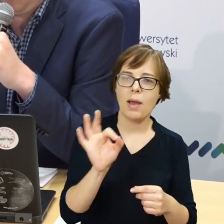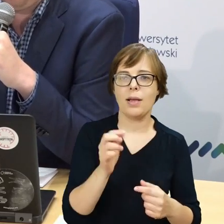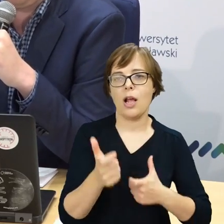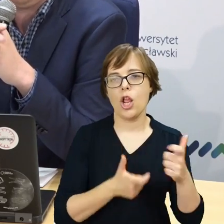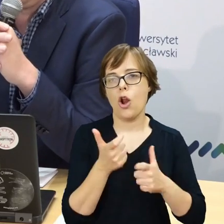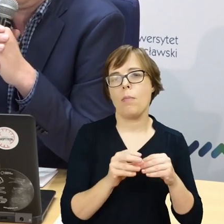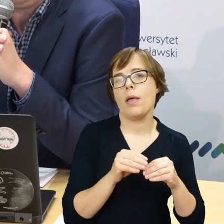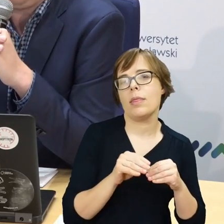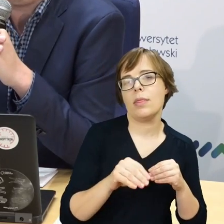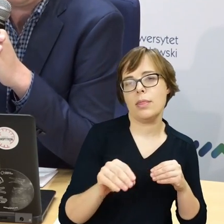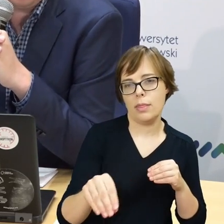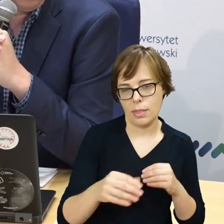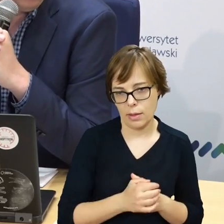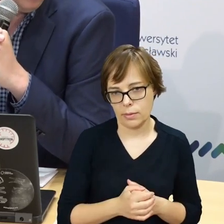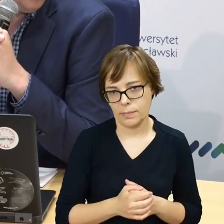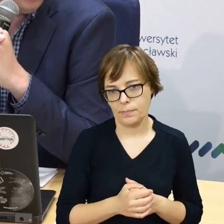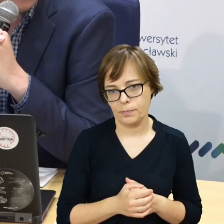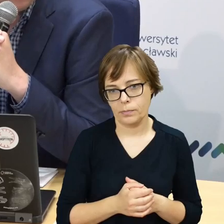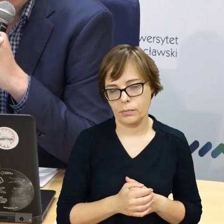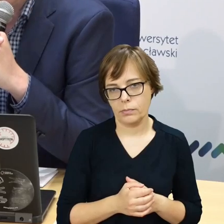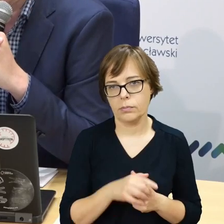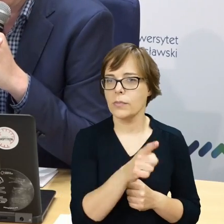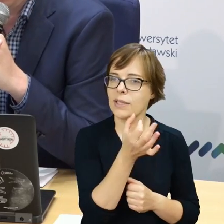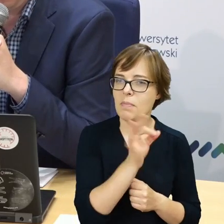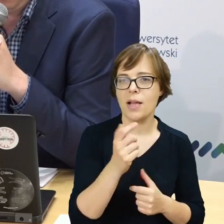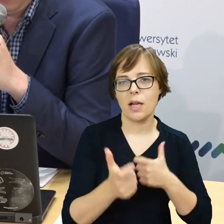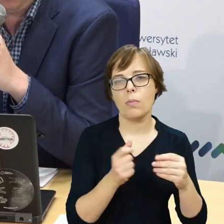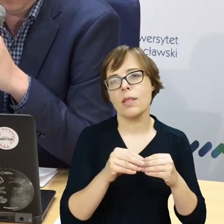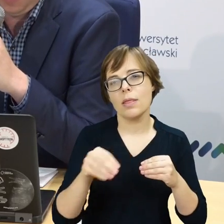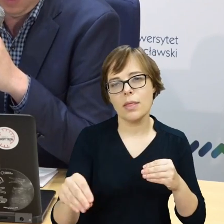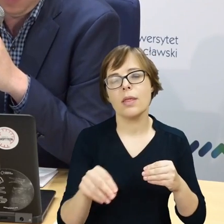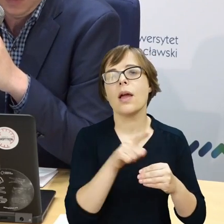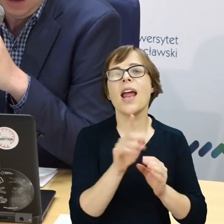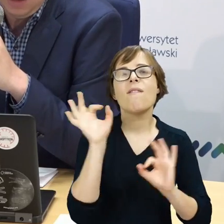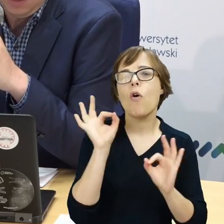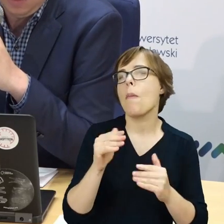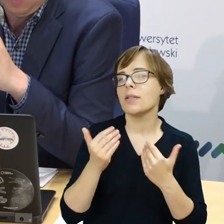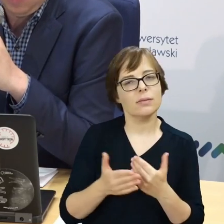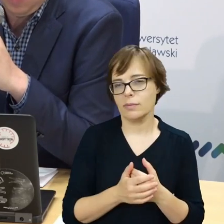starania, czy przedłużyć walkę o to, żeby jak najdłużej tej informacji po prostu nie udostępniać.